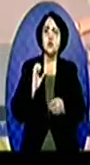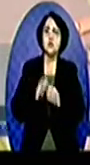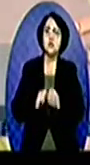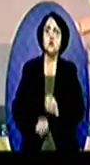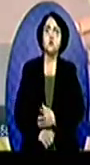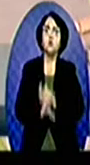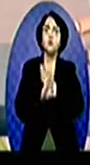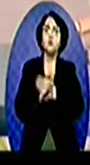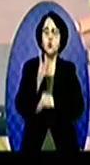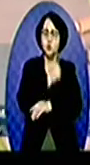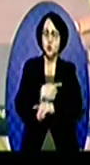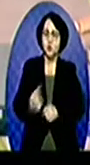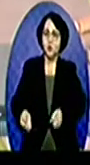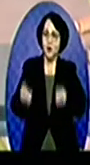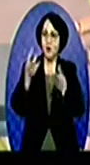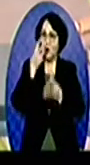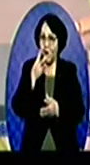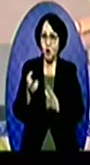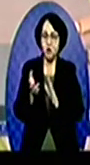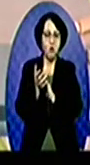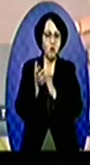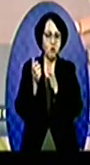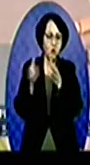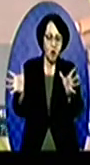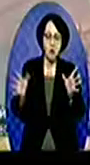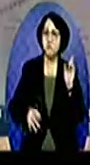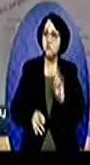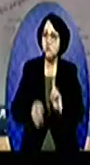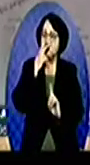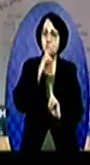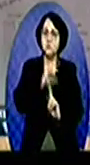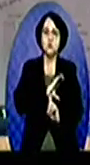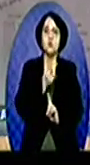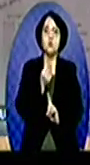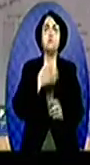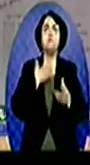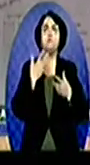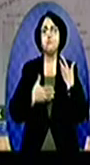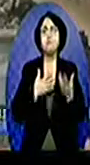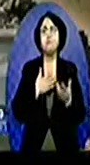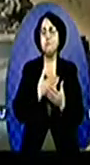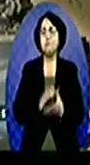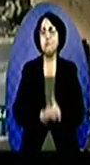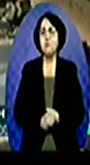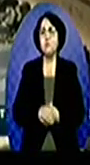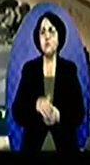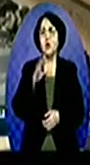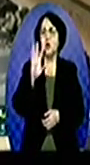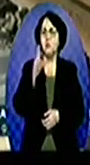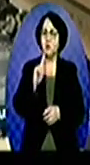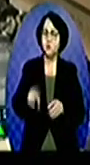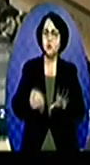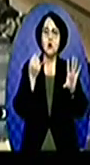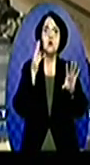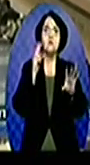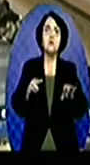дүнгийн үзэж, нээлтийнх нь арга хэмжээнд оролцож байгаадаа чин сэтгэлээсээ баярлаж байна. Өргөн нарийн цагийн ачилт болголтын 11.6 км төмөр